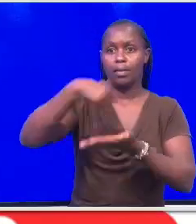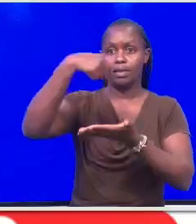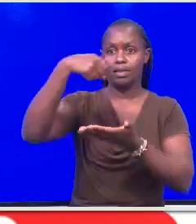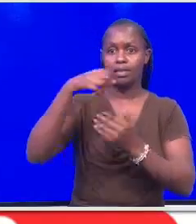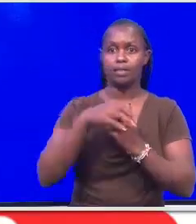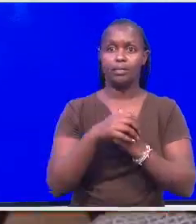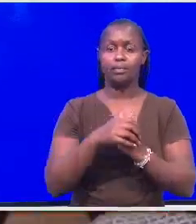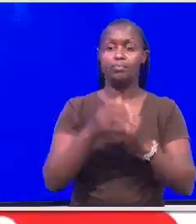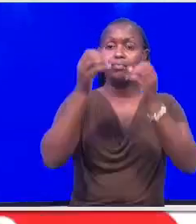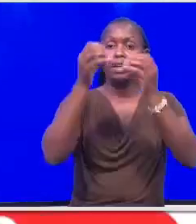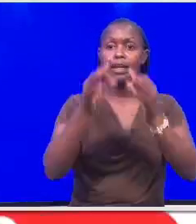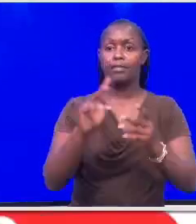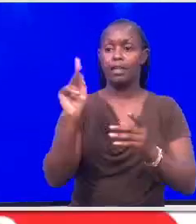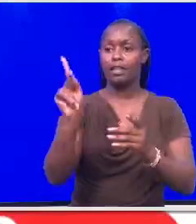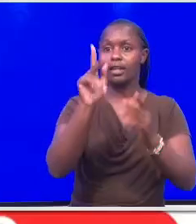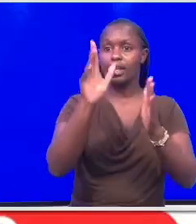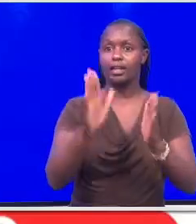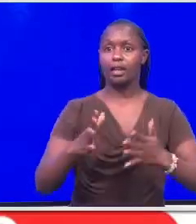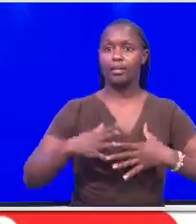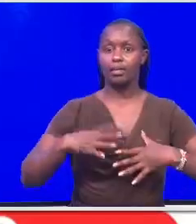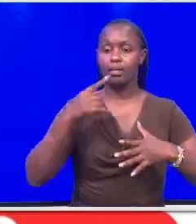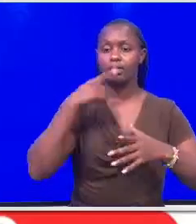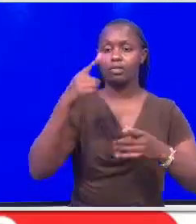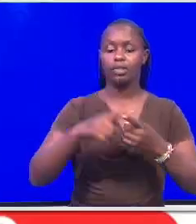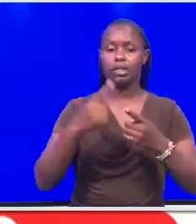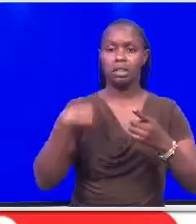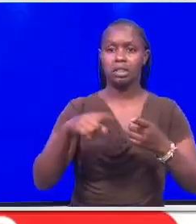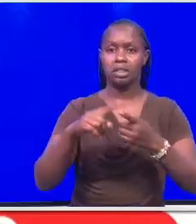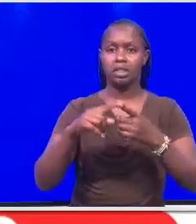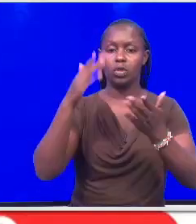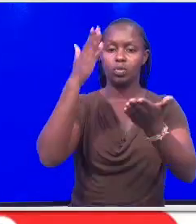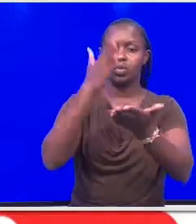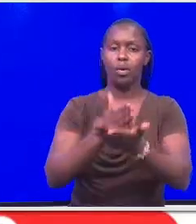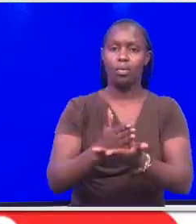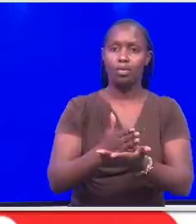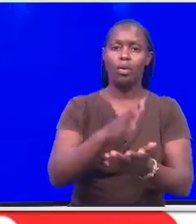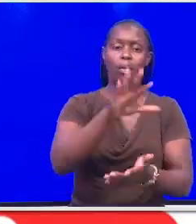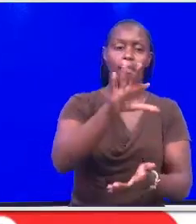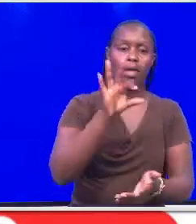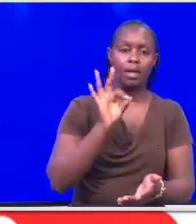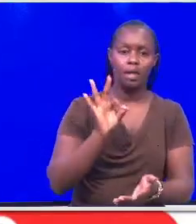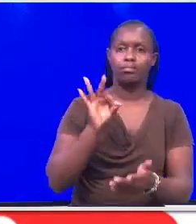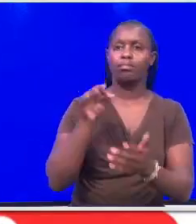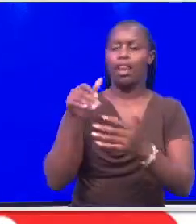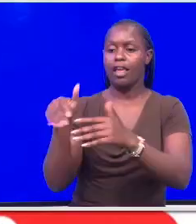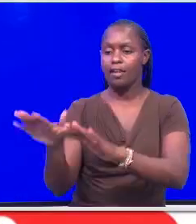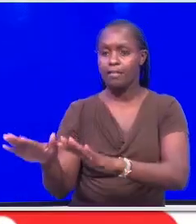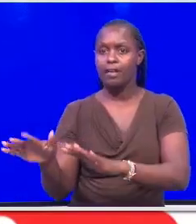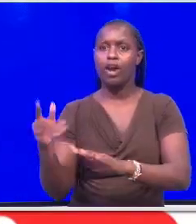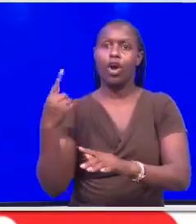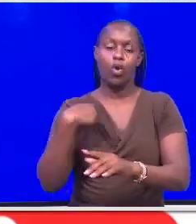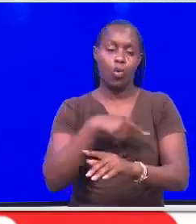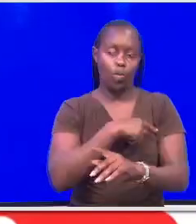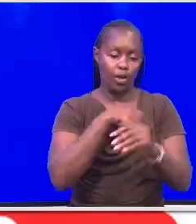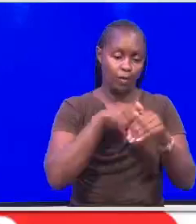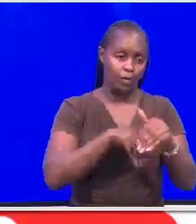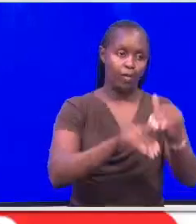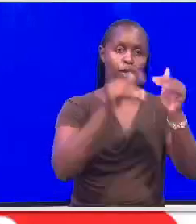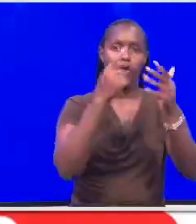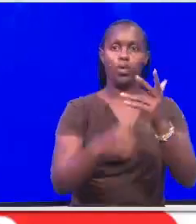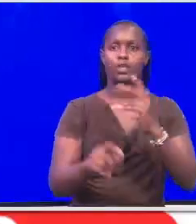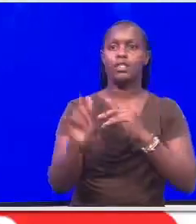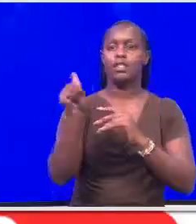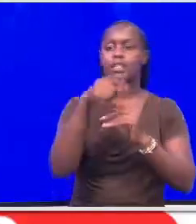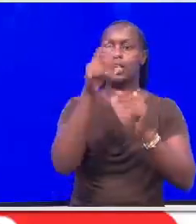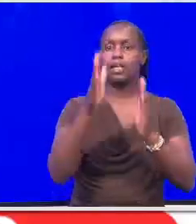us muende hivi, wataneni na hii, chukueni ile, muachane na hii, sisi tutatii wa Kenya. There is